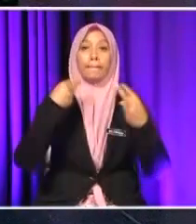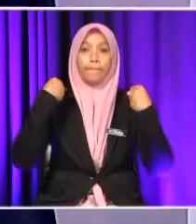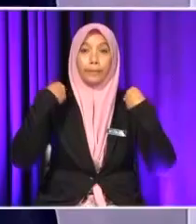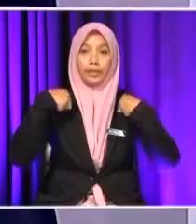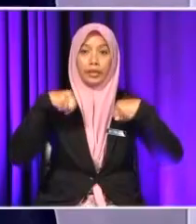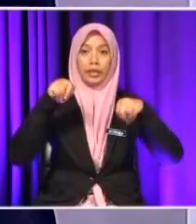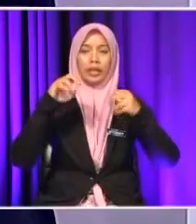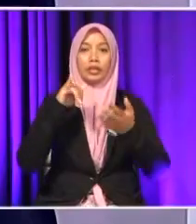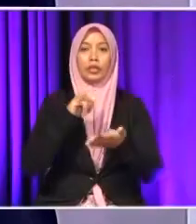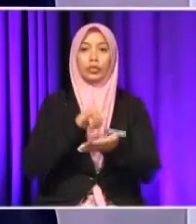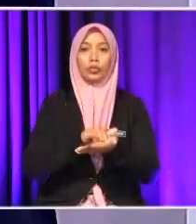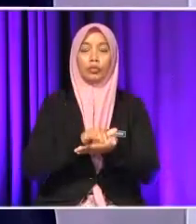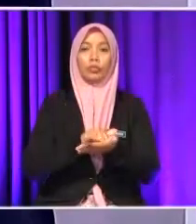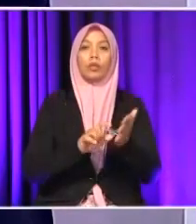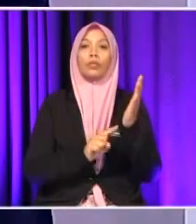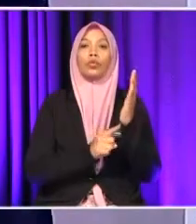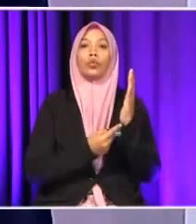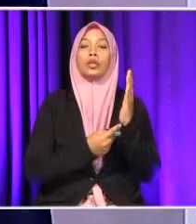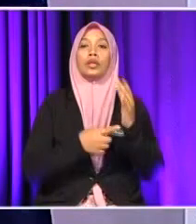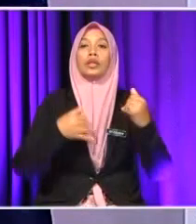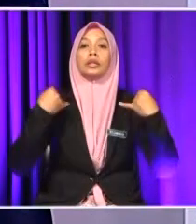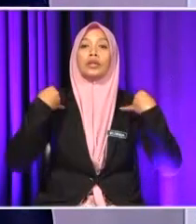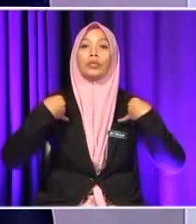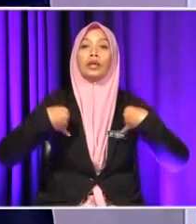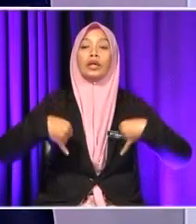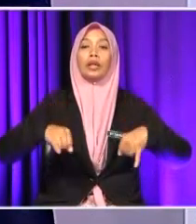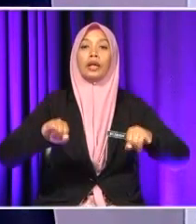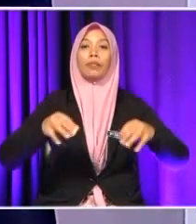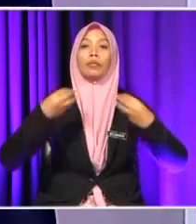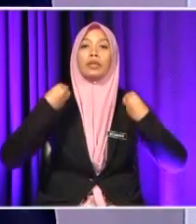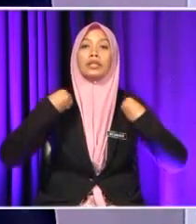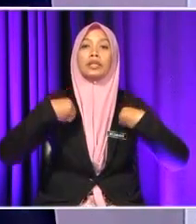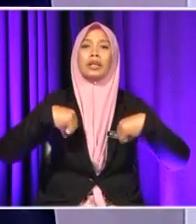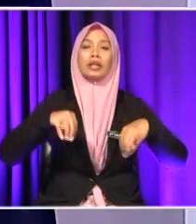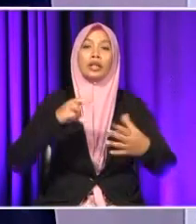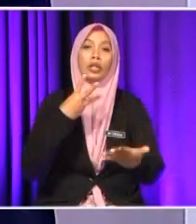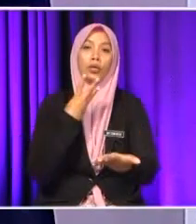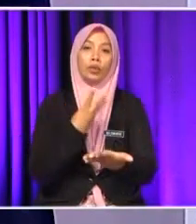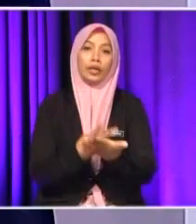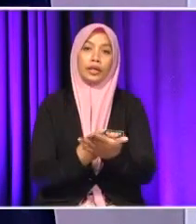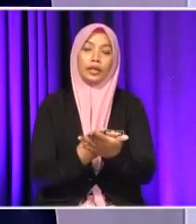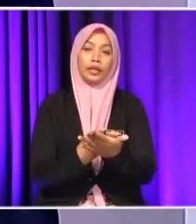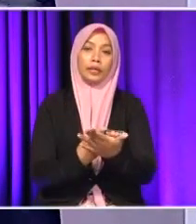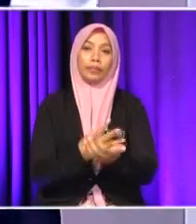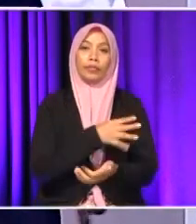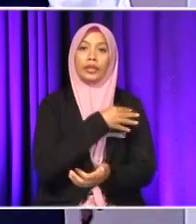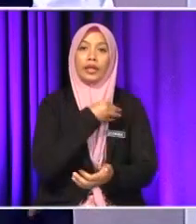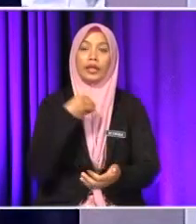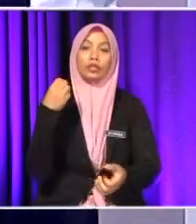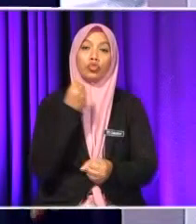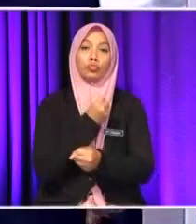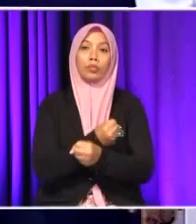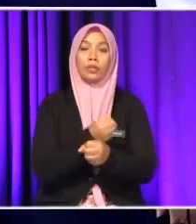dengan pengeluaran, kemudian berkaitan pemasaran, kewangan dan sumber kewangan dan sumber manusia.